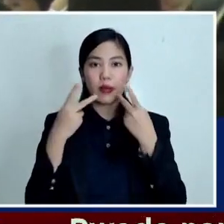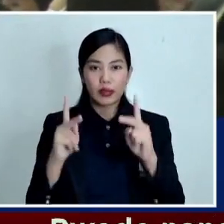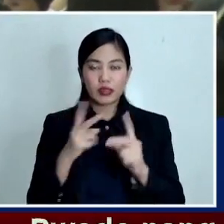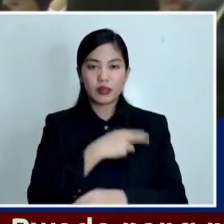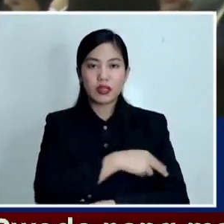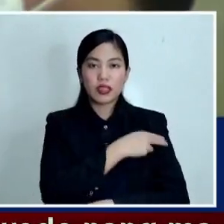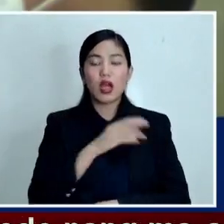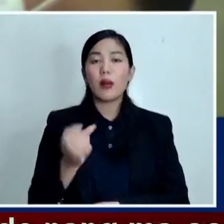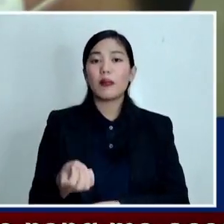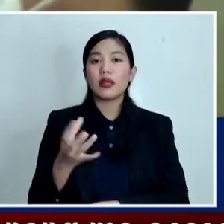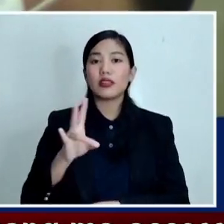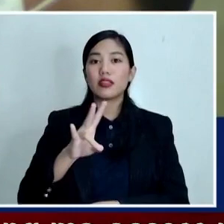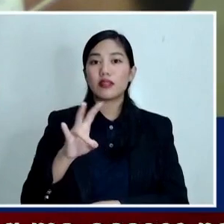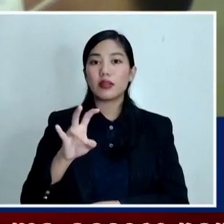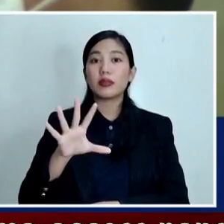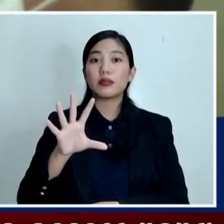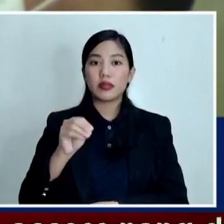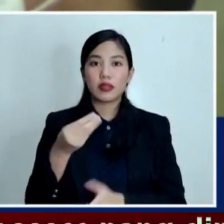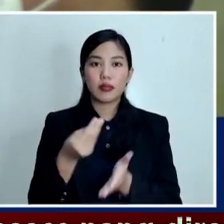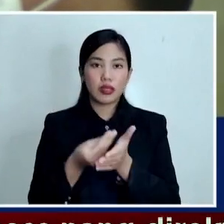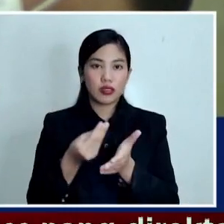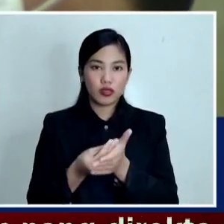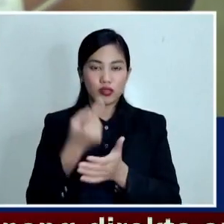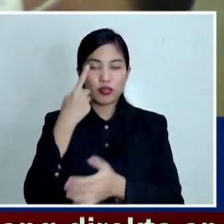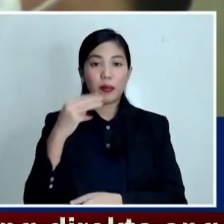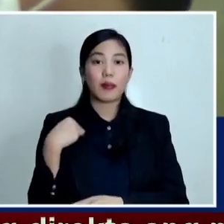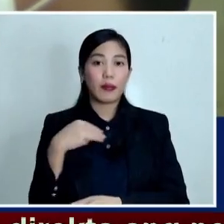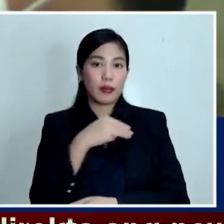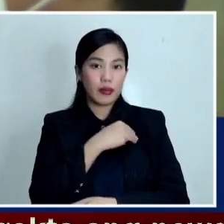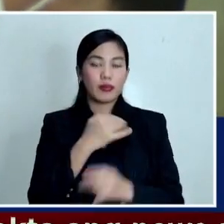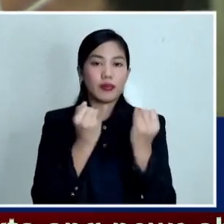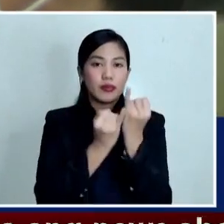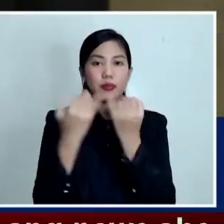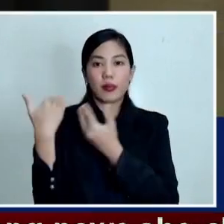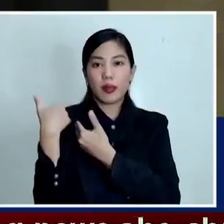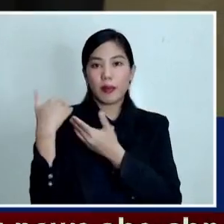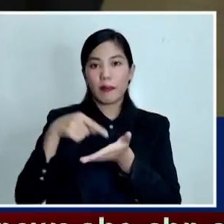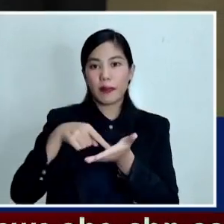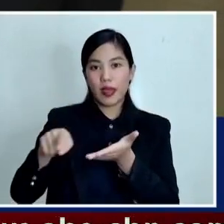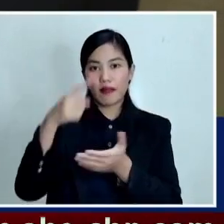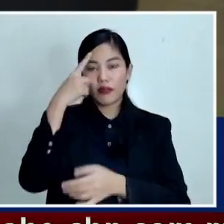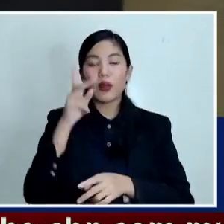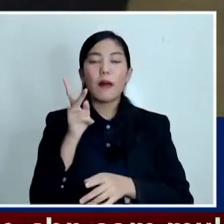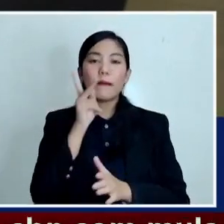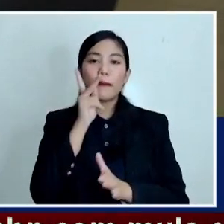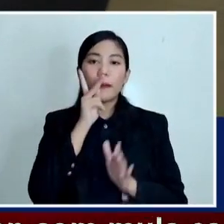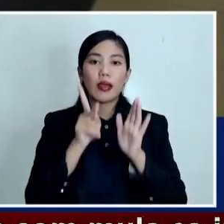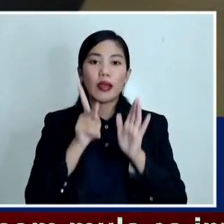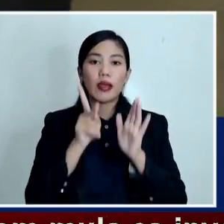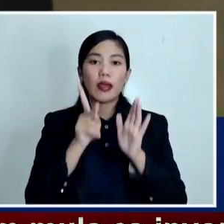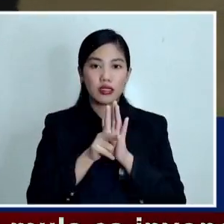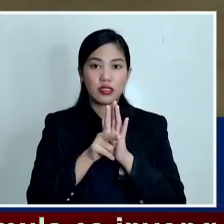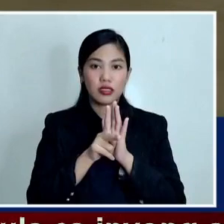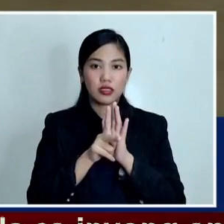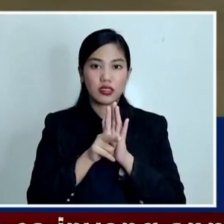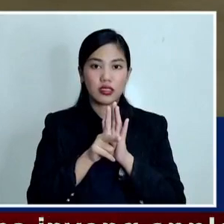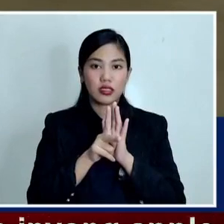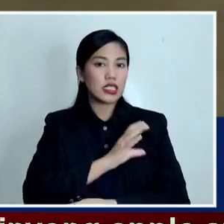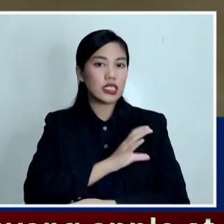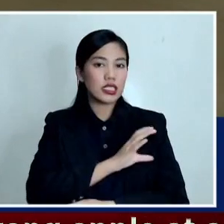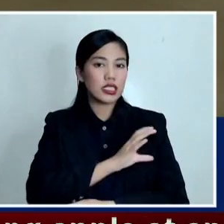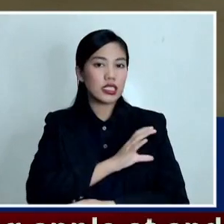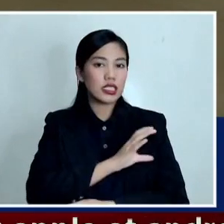naman kada miyembro ang babayaran ng PhilHealth sa pribadong pasilidad. Para makuha ang naturang serbisyo,